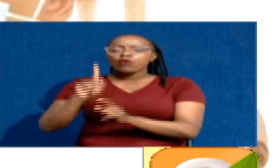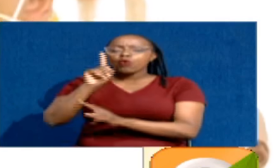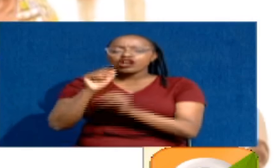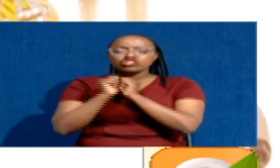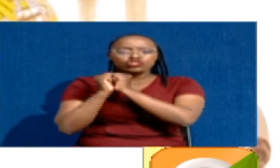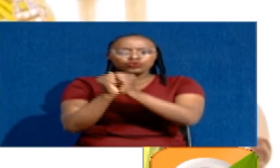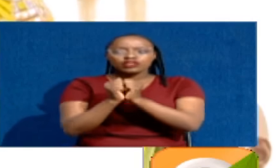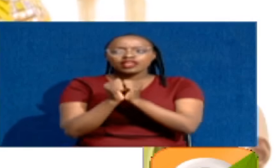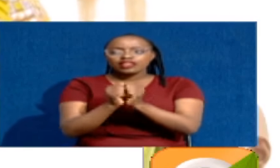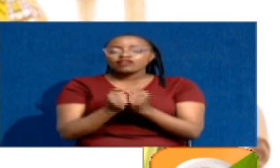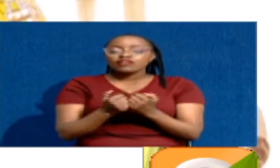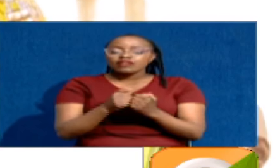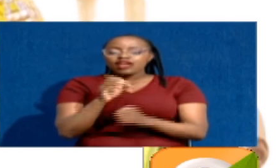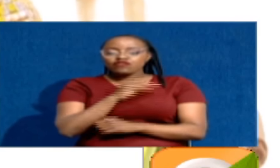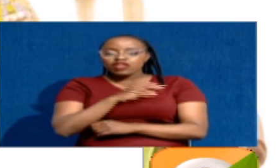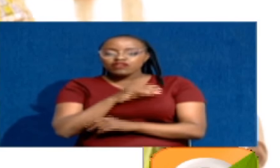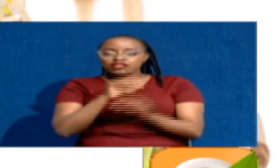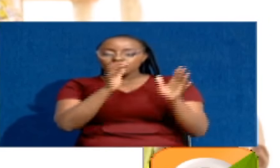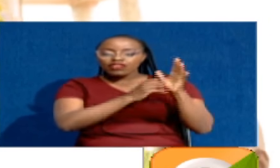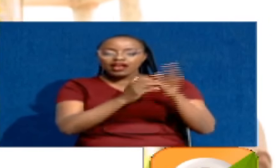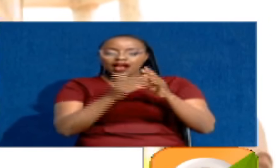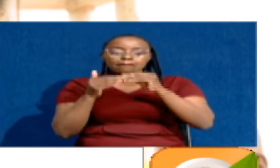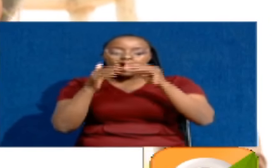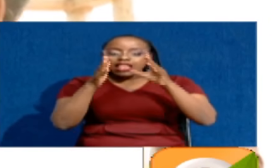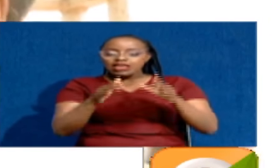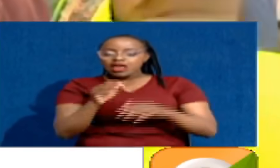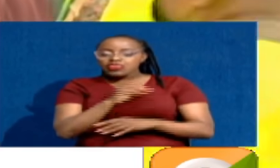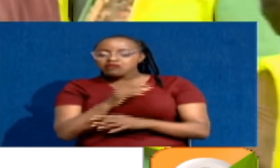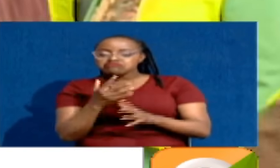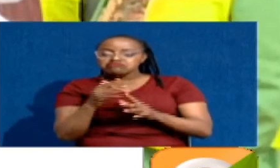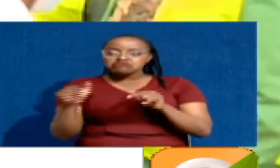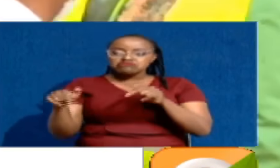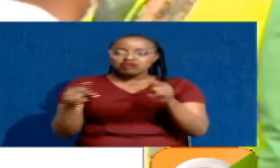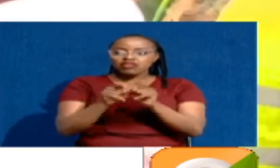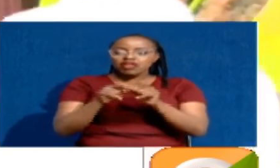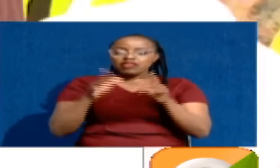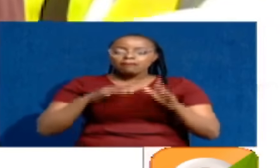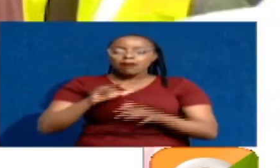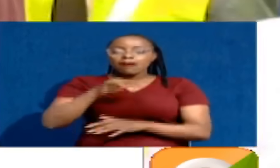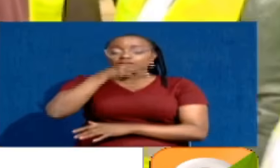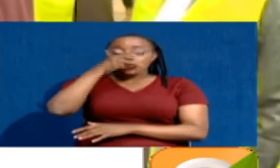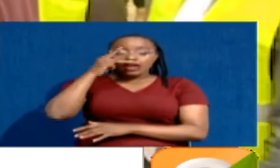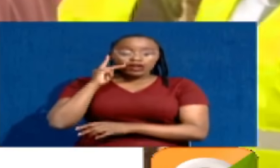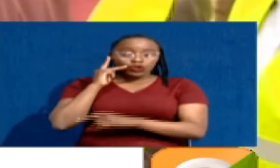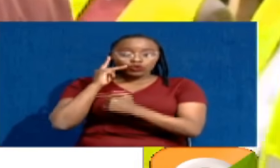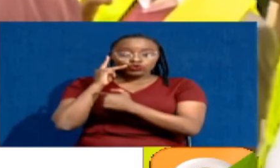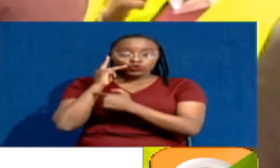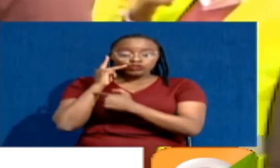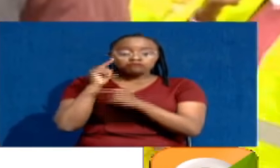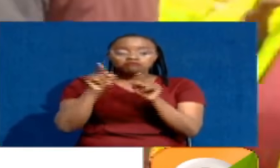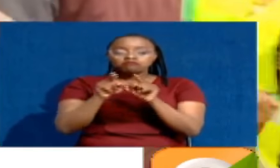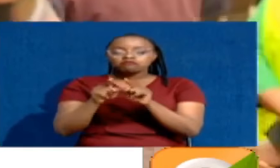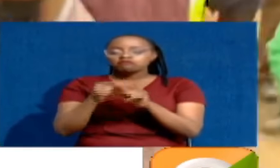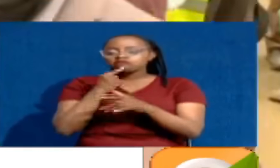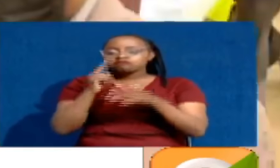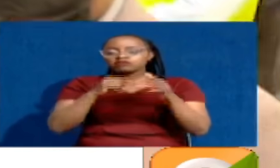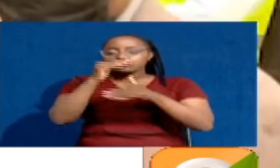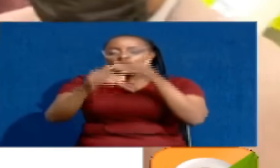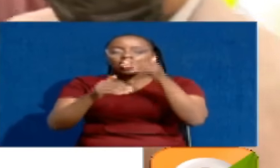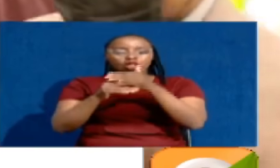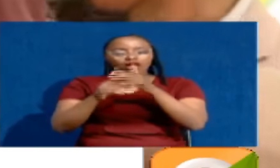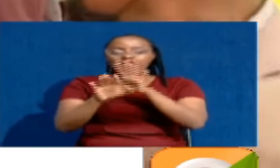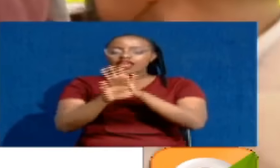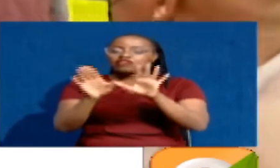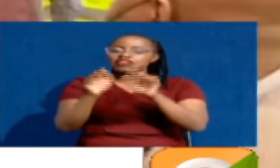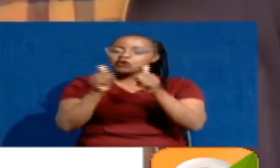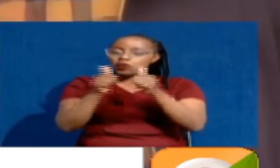Amid the visible tension between the Ukambani leaders, the region's kingpin wiper leader Kalonzo Musyoka insinuated that all was well.